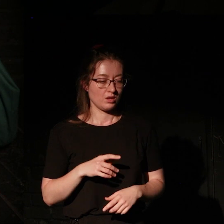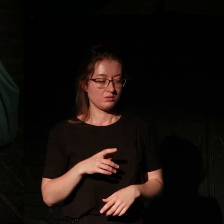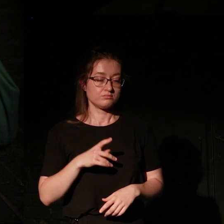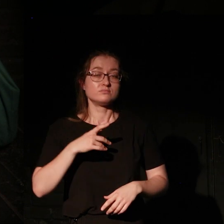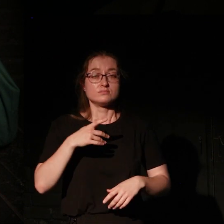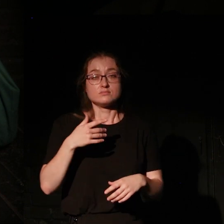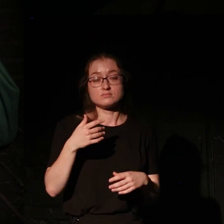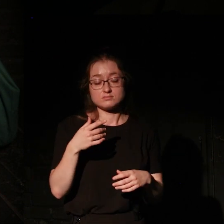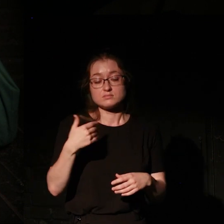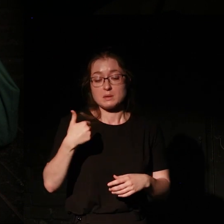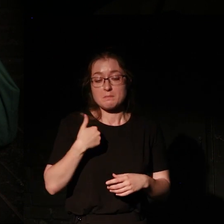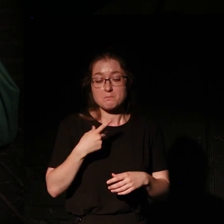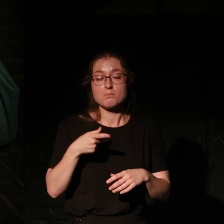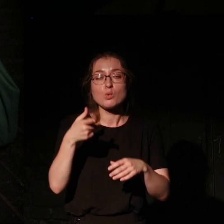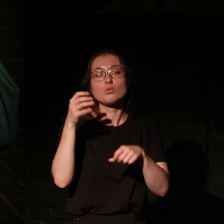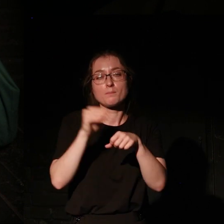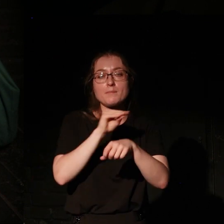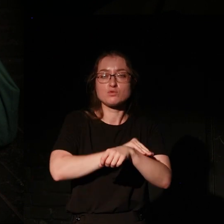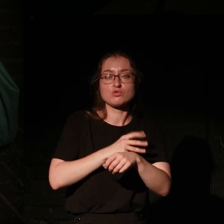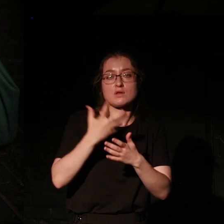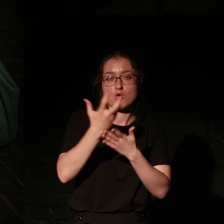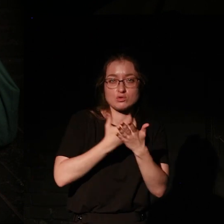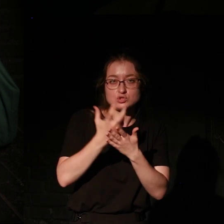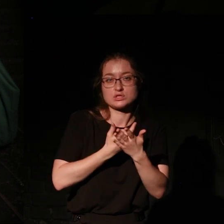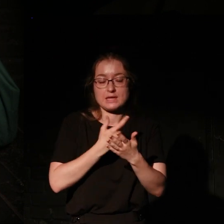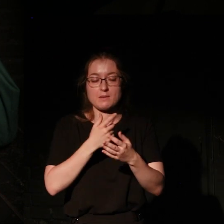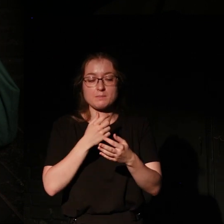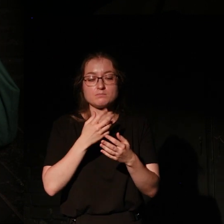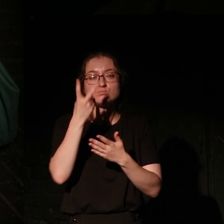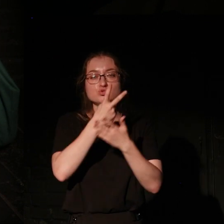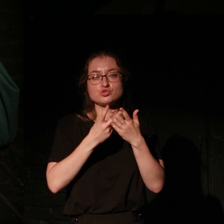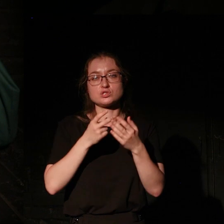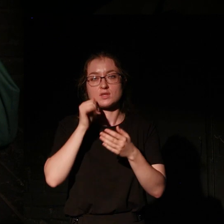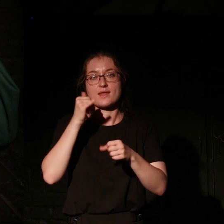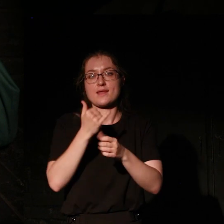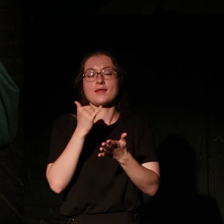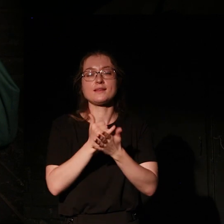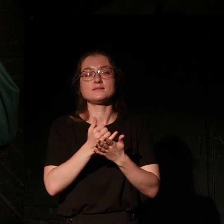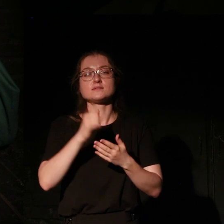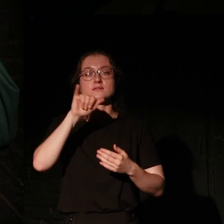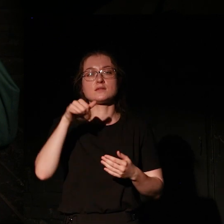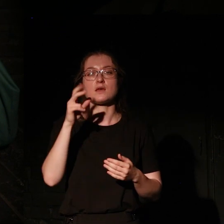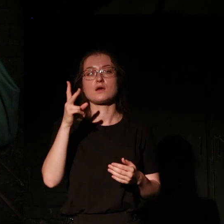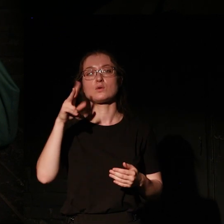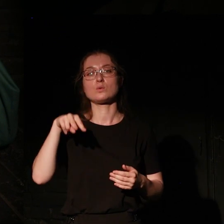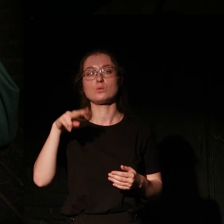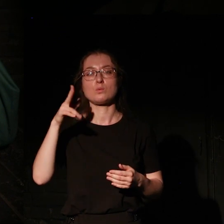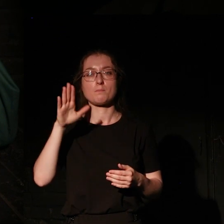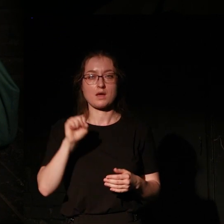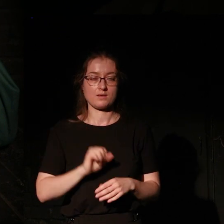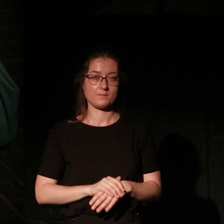przeczytałam list Jakuba. To był pierwszy list, taki, do którego